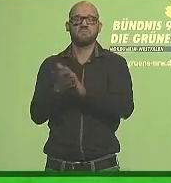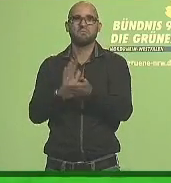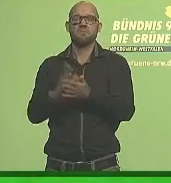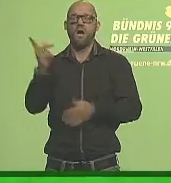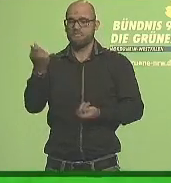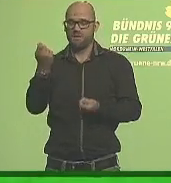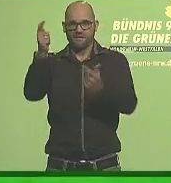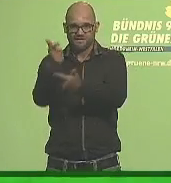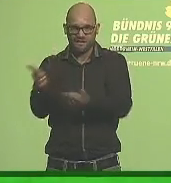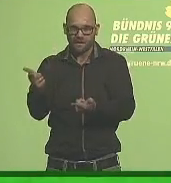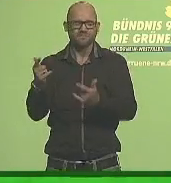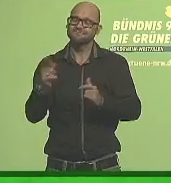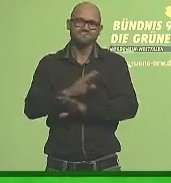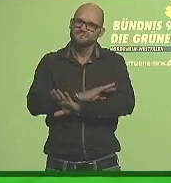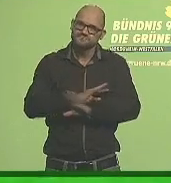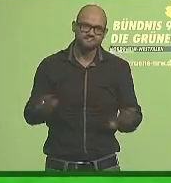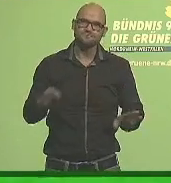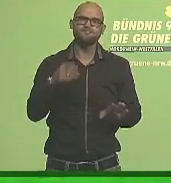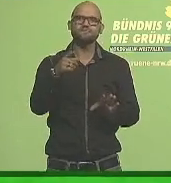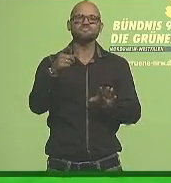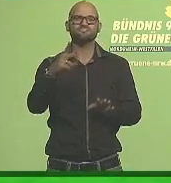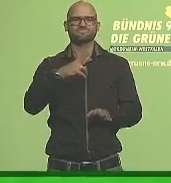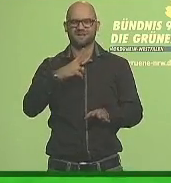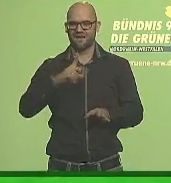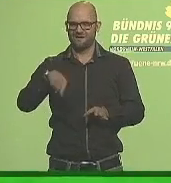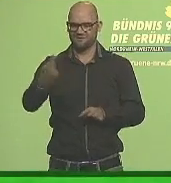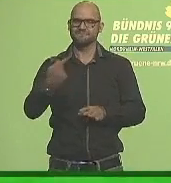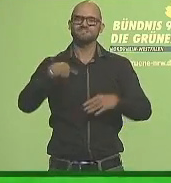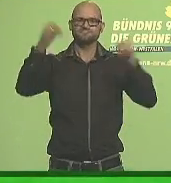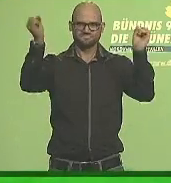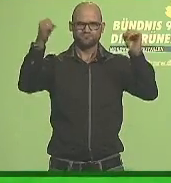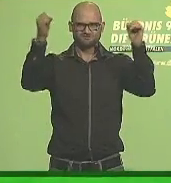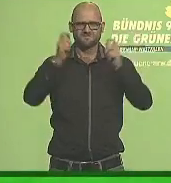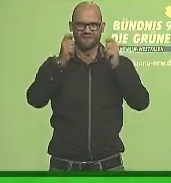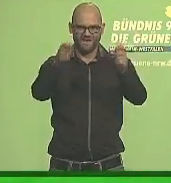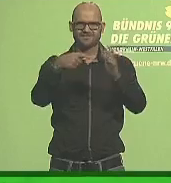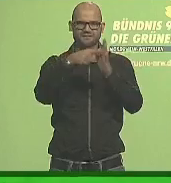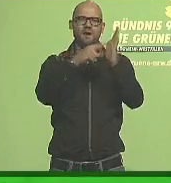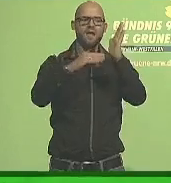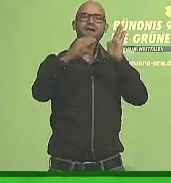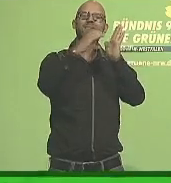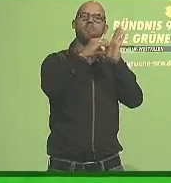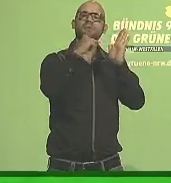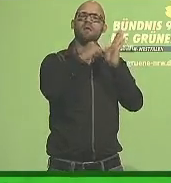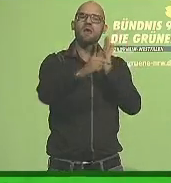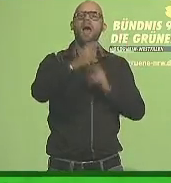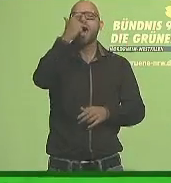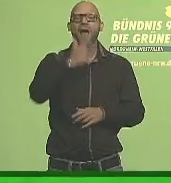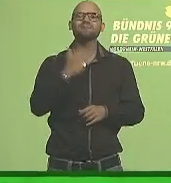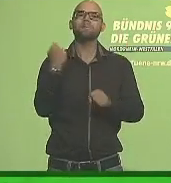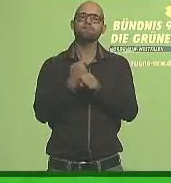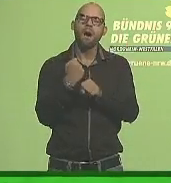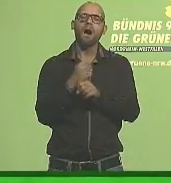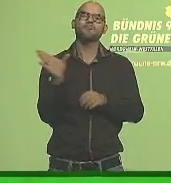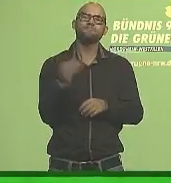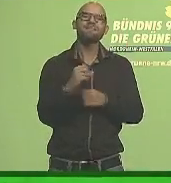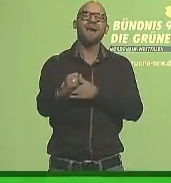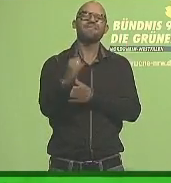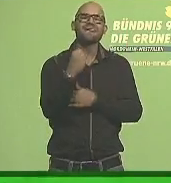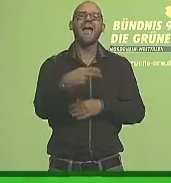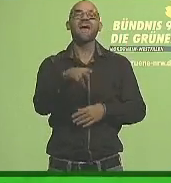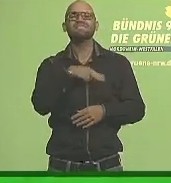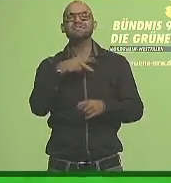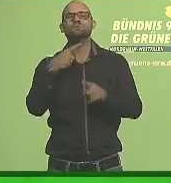leisten können. Aber in dem Antrag, den wir gleich beschließen werden, gibt es ein Kapitel Ernst machen mit Energieeffizienz und